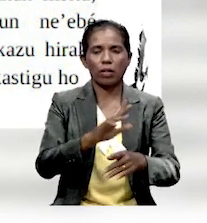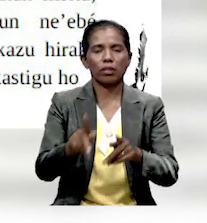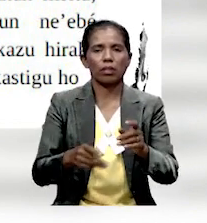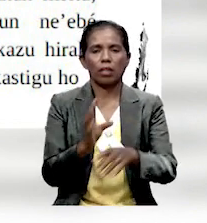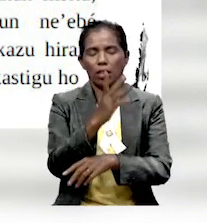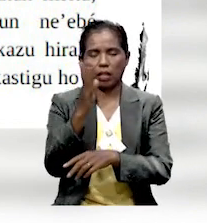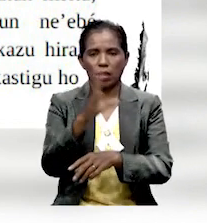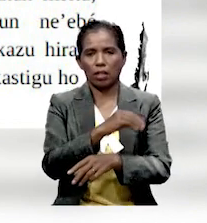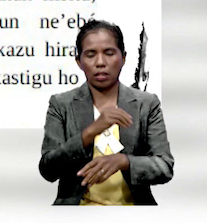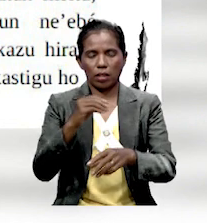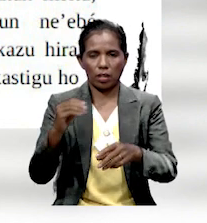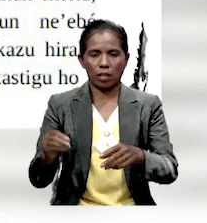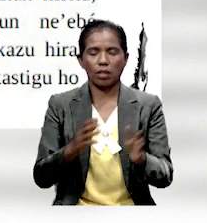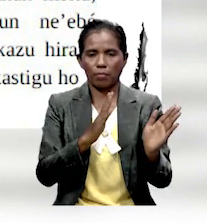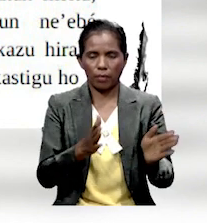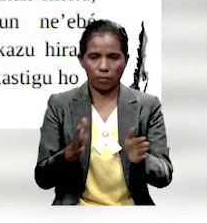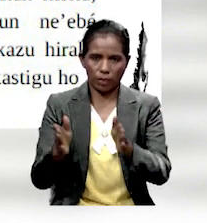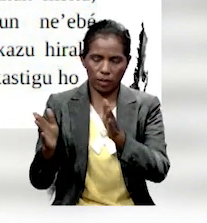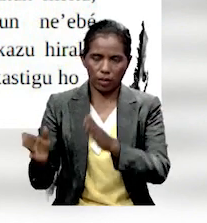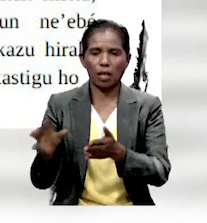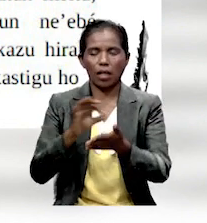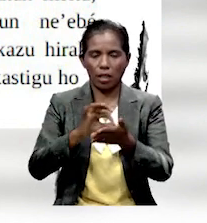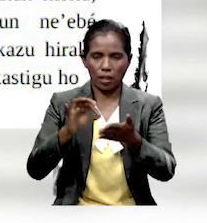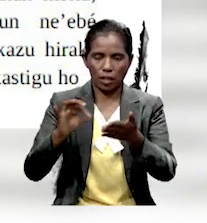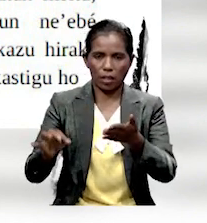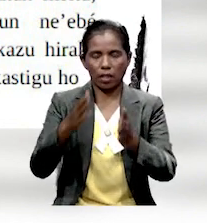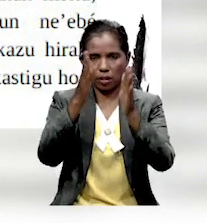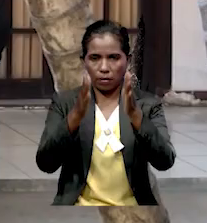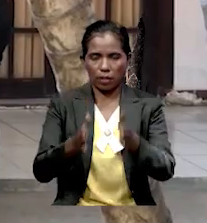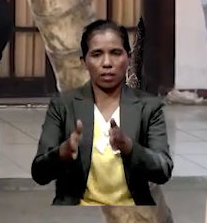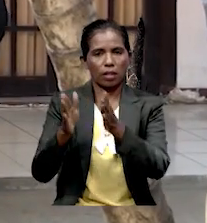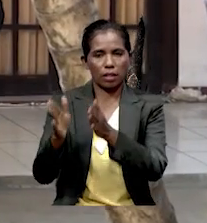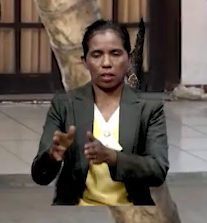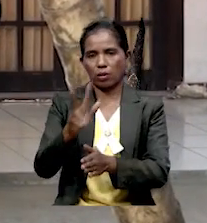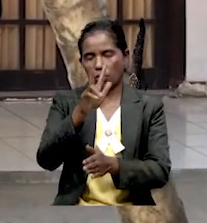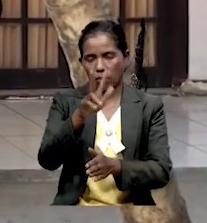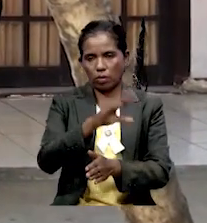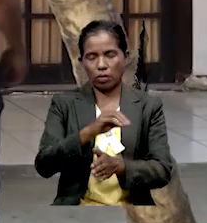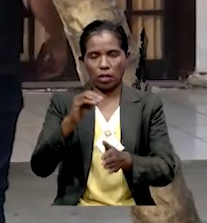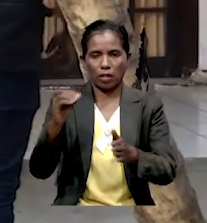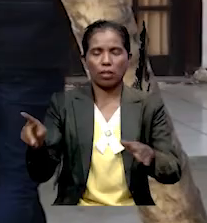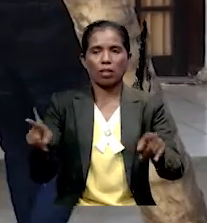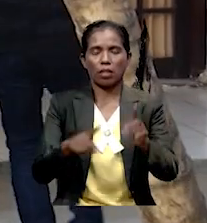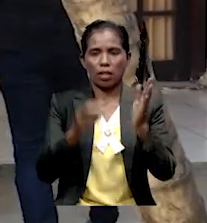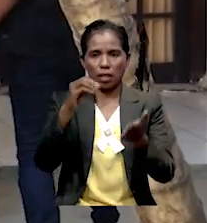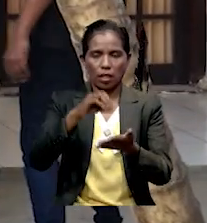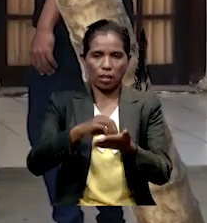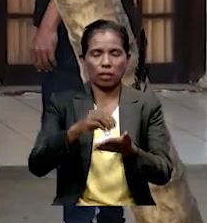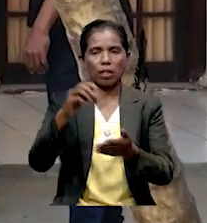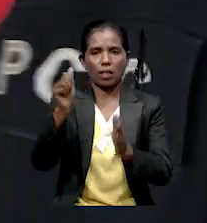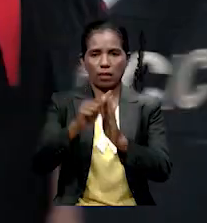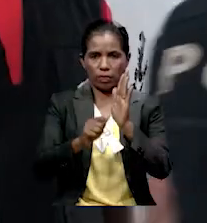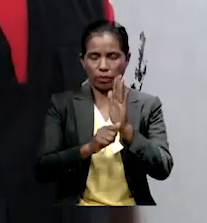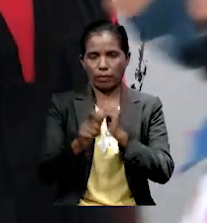horis, substansia, ka prepara saung nebe hakerek iha tabela ida to tolu, laho kazu hirak nebe hatur ona iha artigu